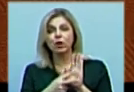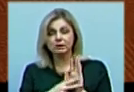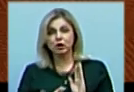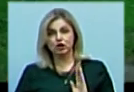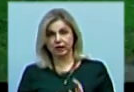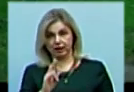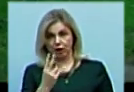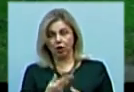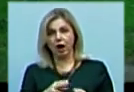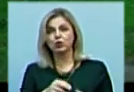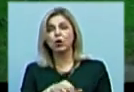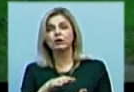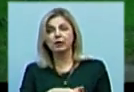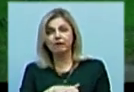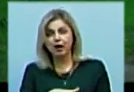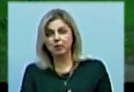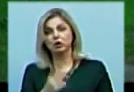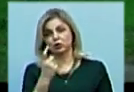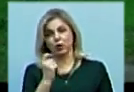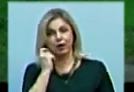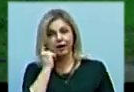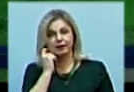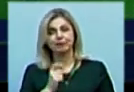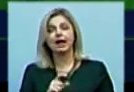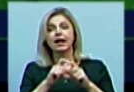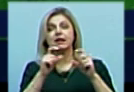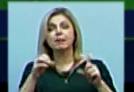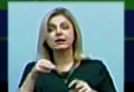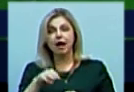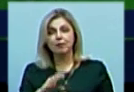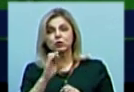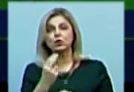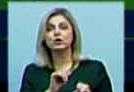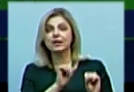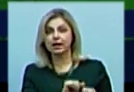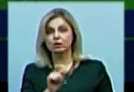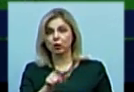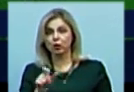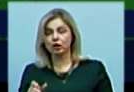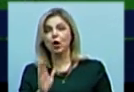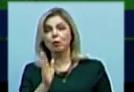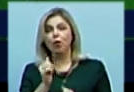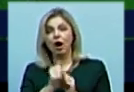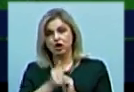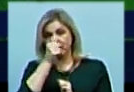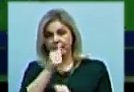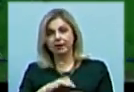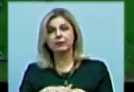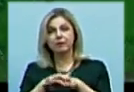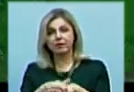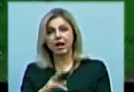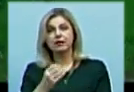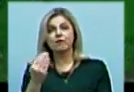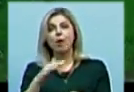100 років. Департамент праці соціального захисту населення щомісячно буде перераховувати на